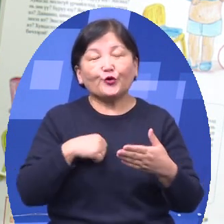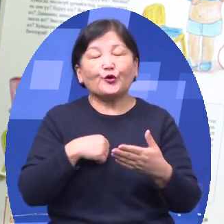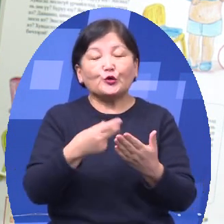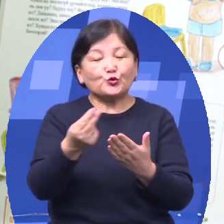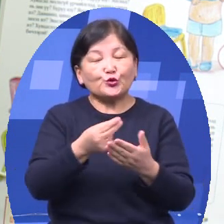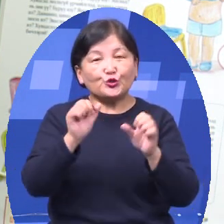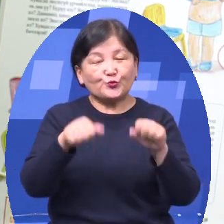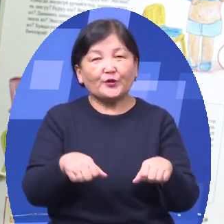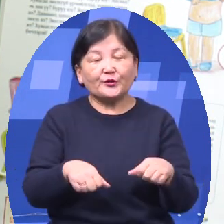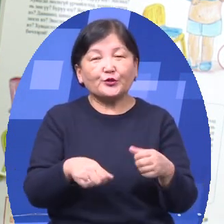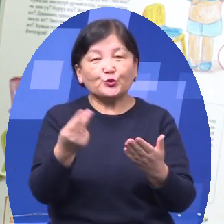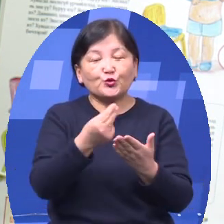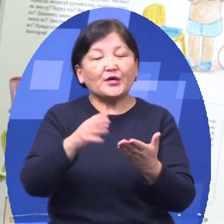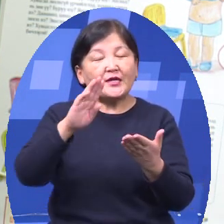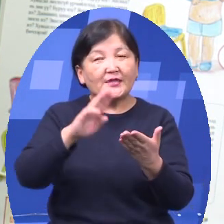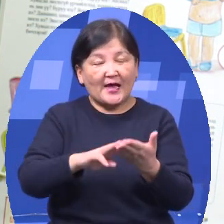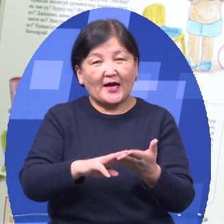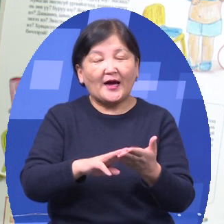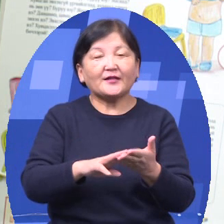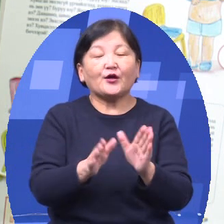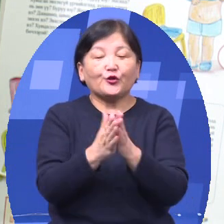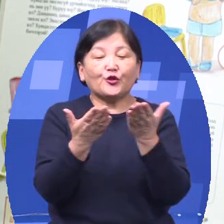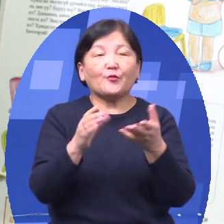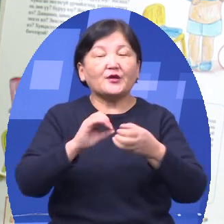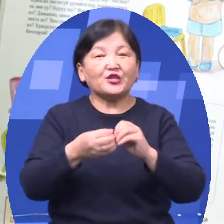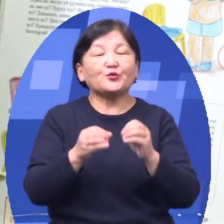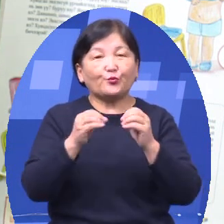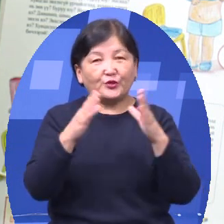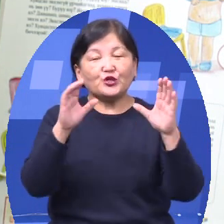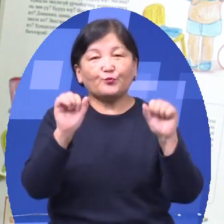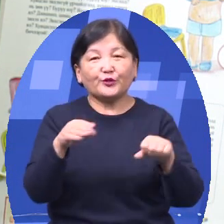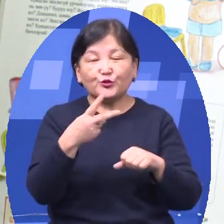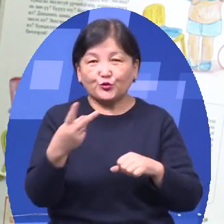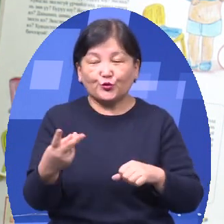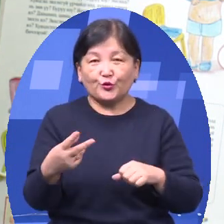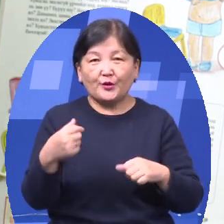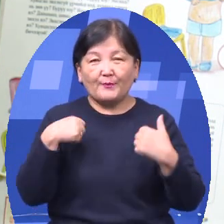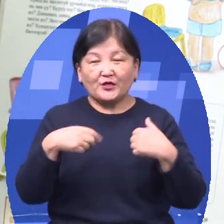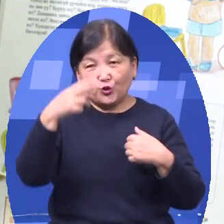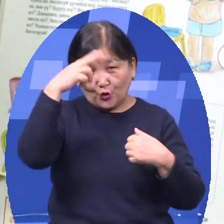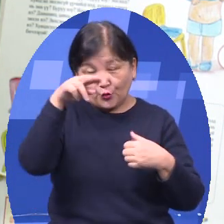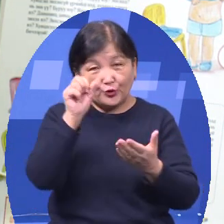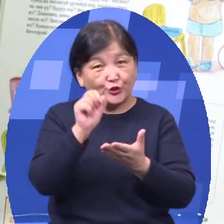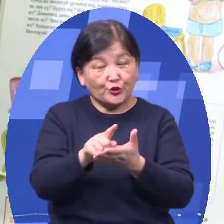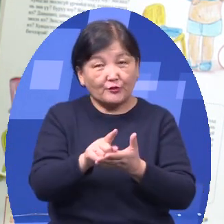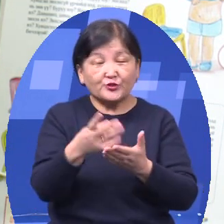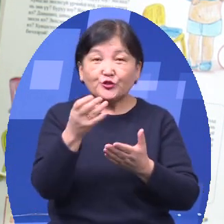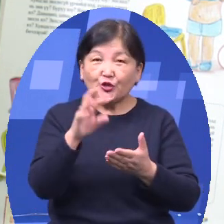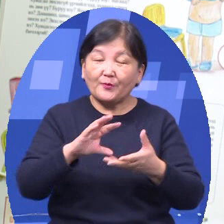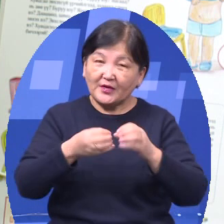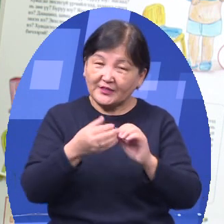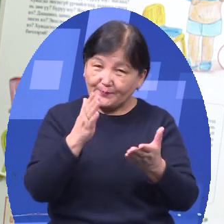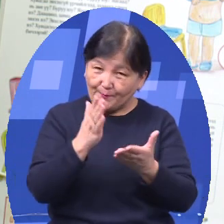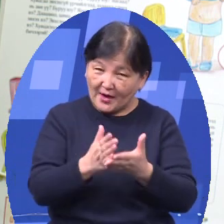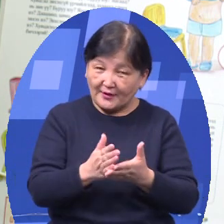өөрөө зурсан ч болно. Эсвэл зураг наагаад зурагт ном хийж болно шүү. Жишээ нь багш нь энд хөвгүүдэд зориулсан Баатрийн